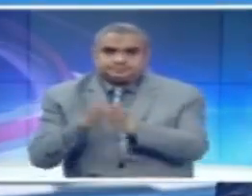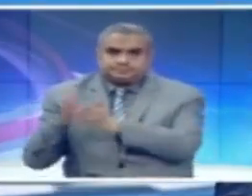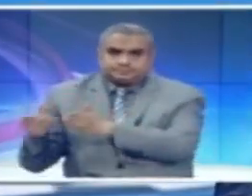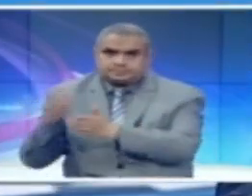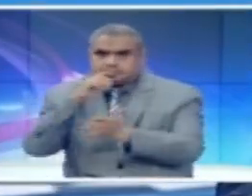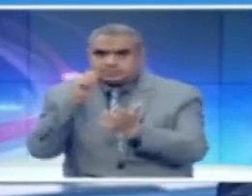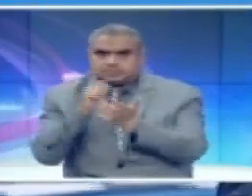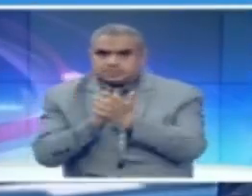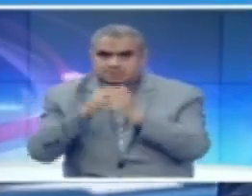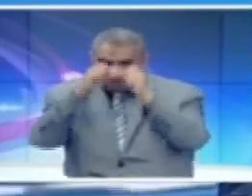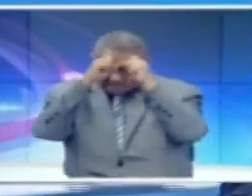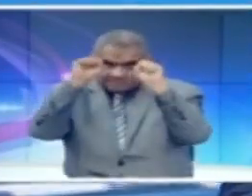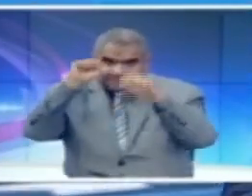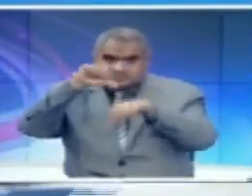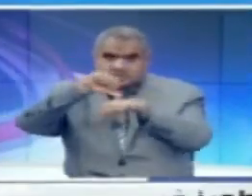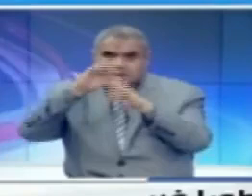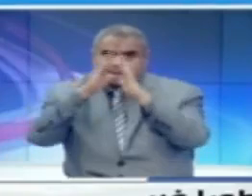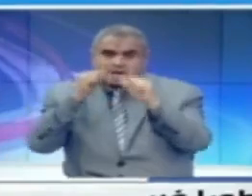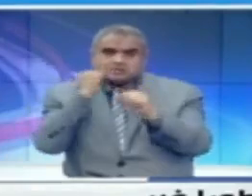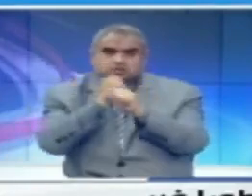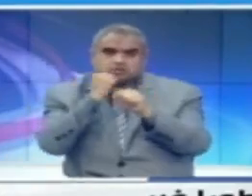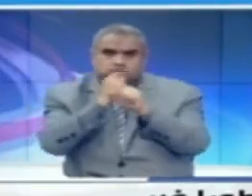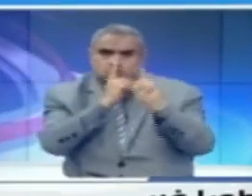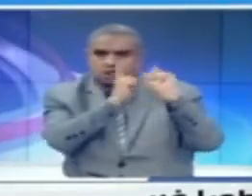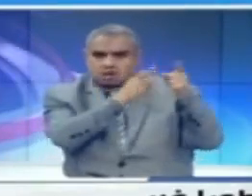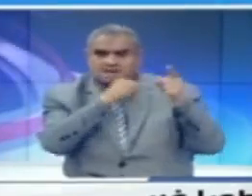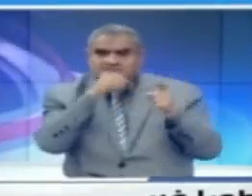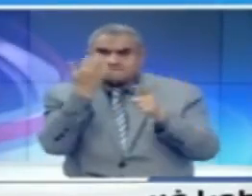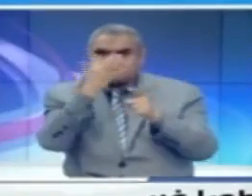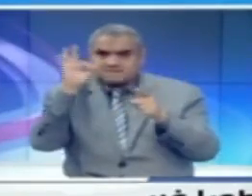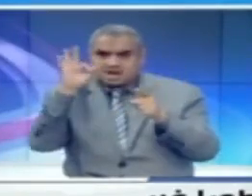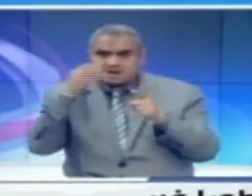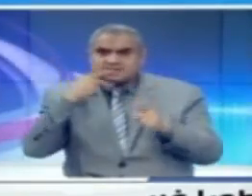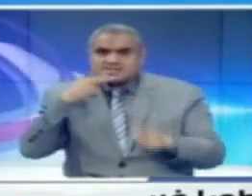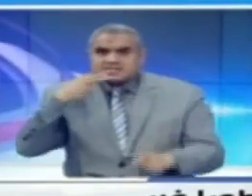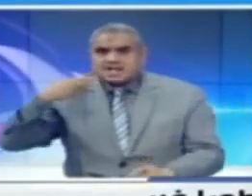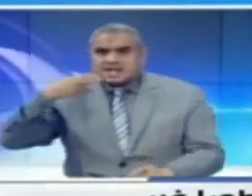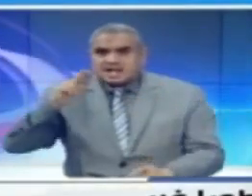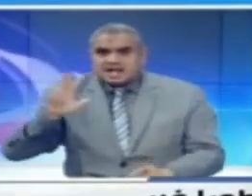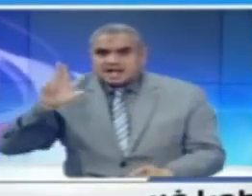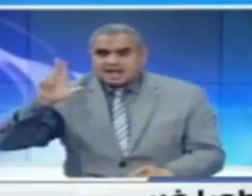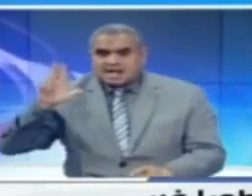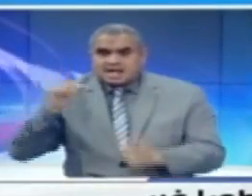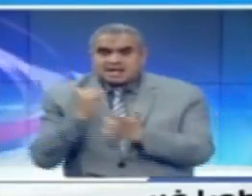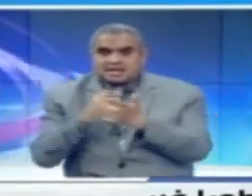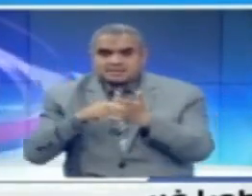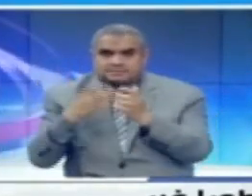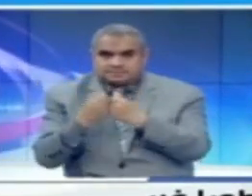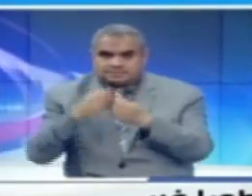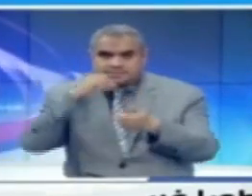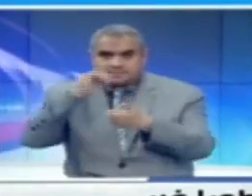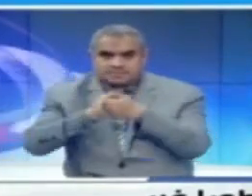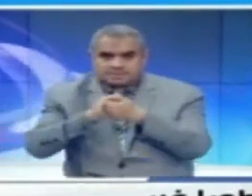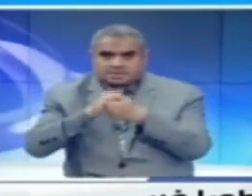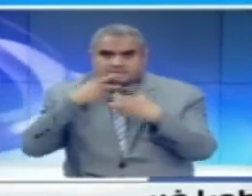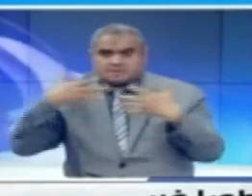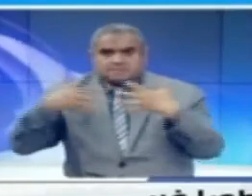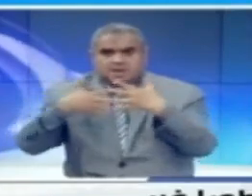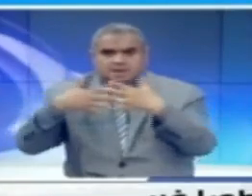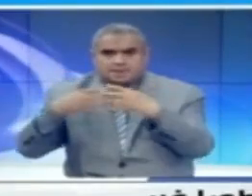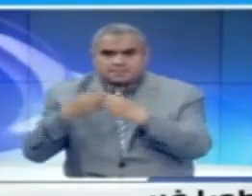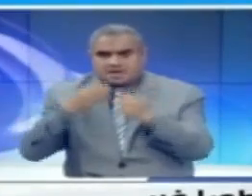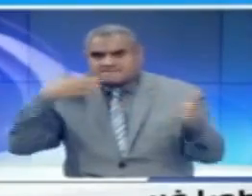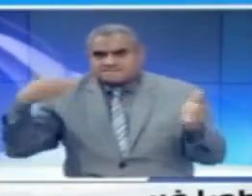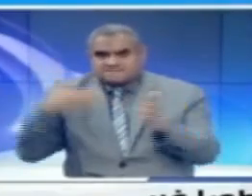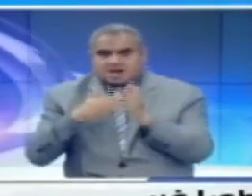هذا وقد أكد سفير مصر لدى فرنسا السفير علاء يوسف أن العلاقات المصرية الفرنسية شهدت تطورا غير مسبوق في